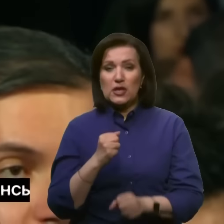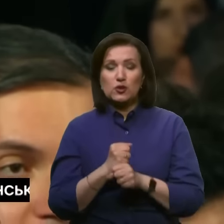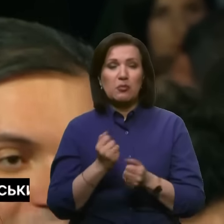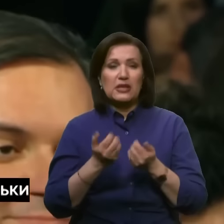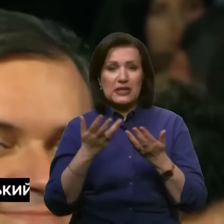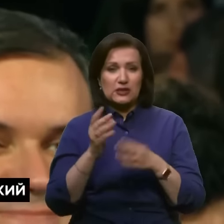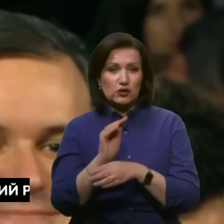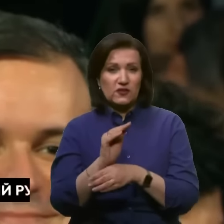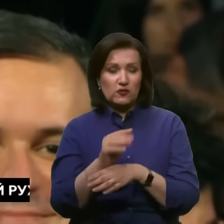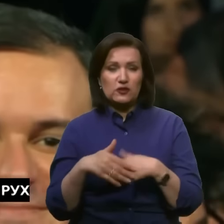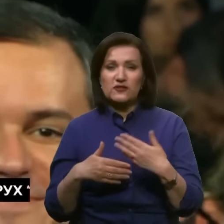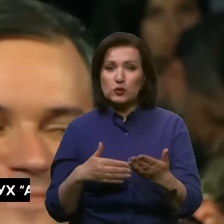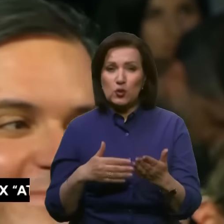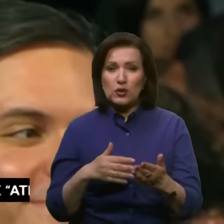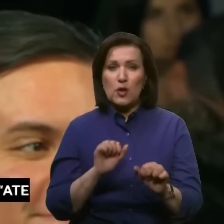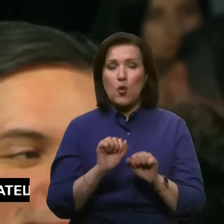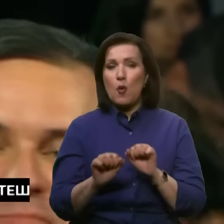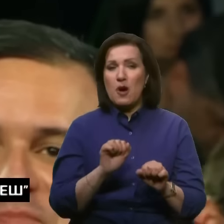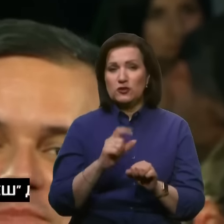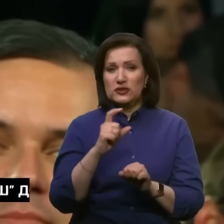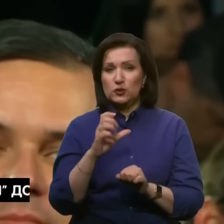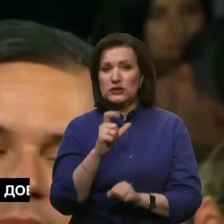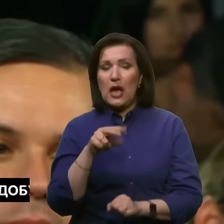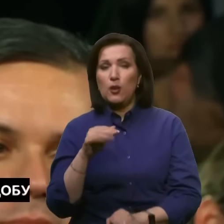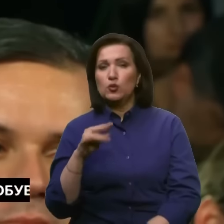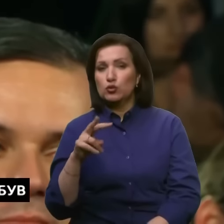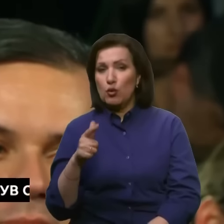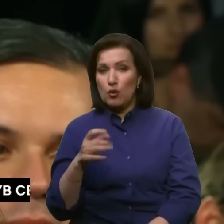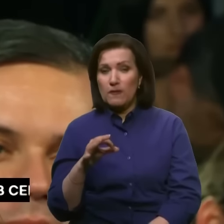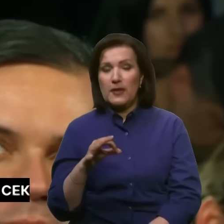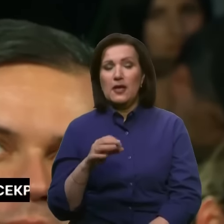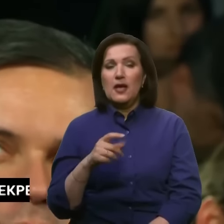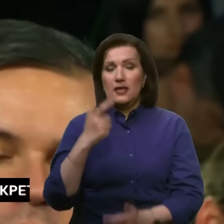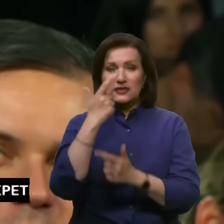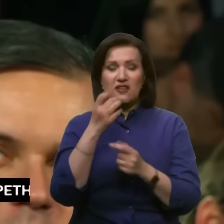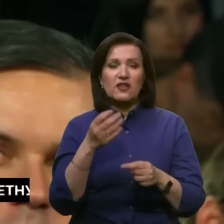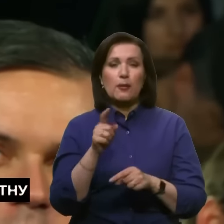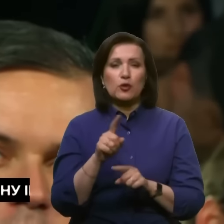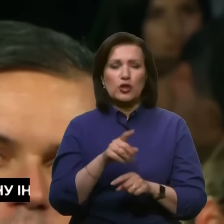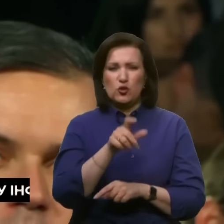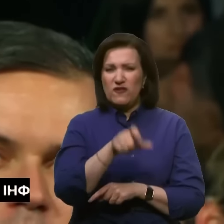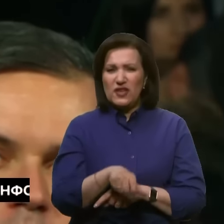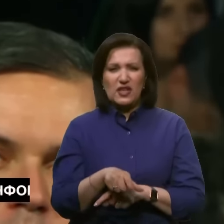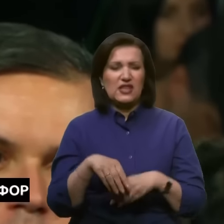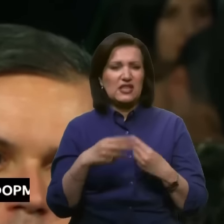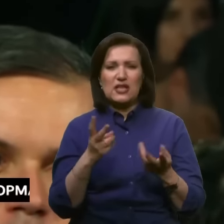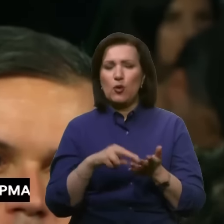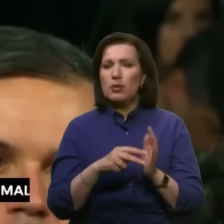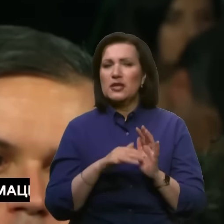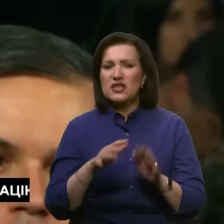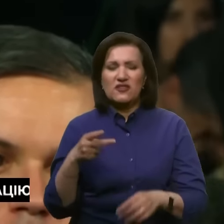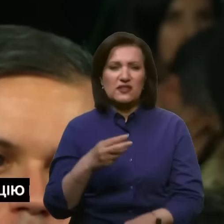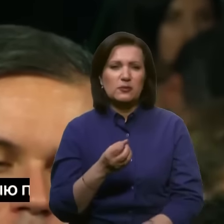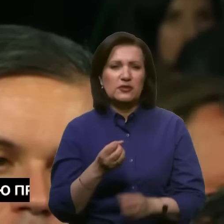низку звинувачень у сторону командувача ЗСУ Валерія Залужного. Зокрема, вона заявила про те, що він не надав ніякого плану дій